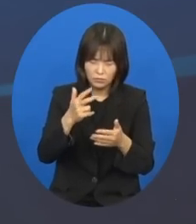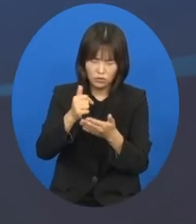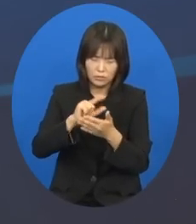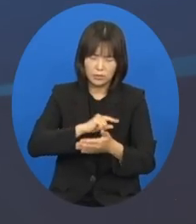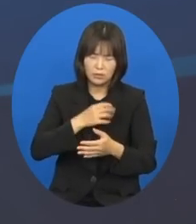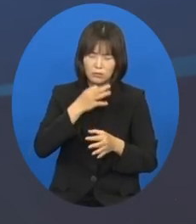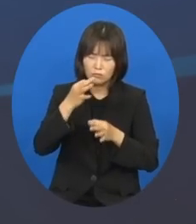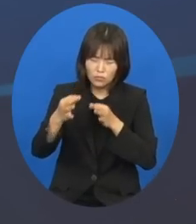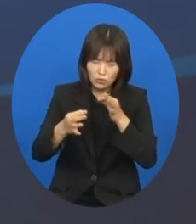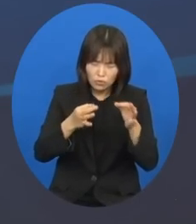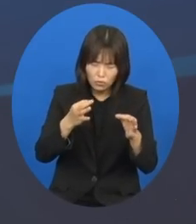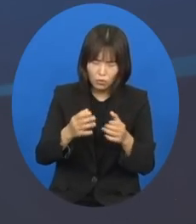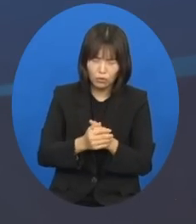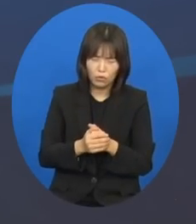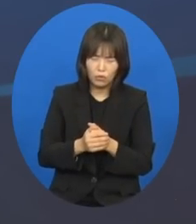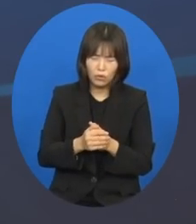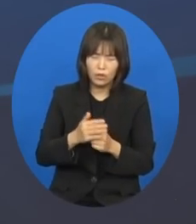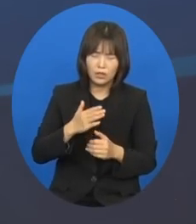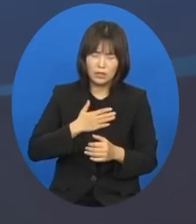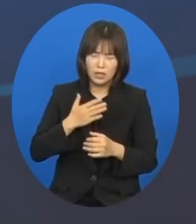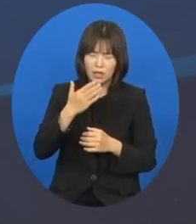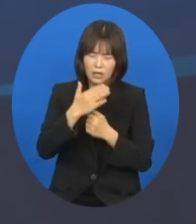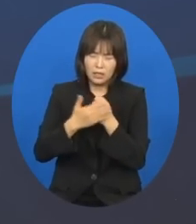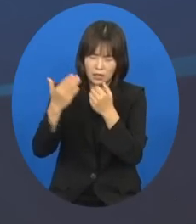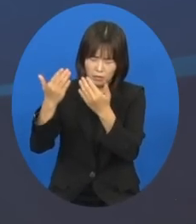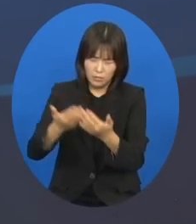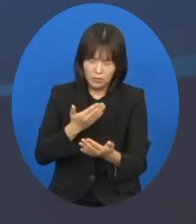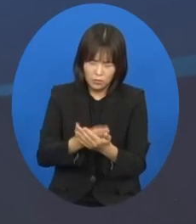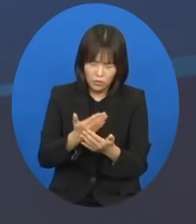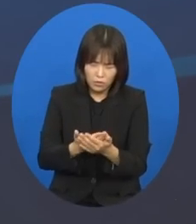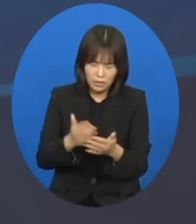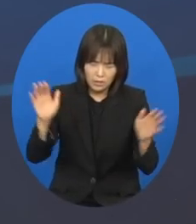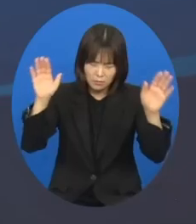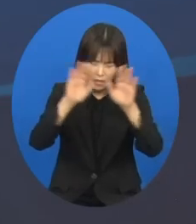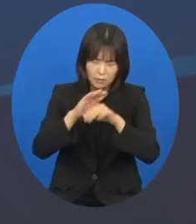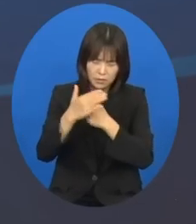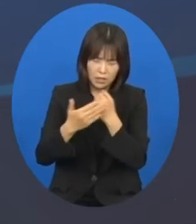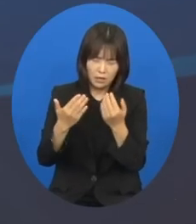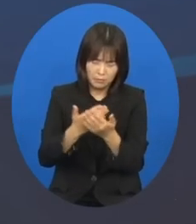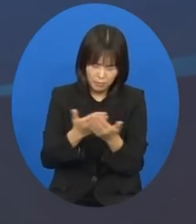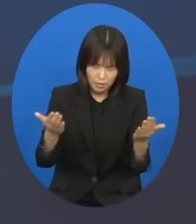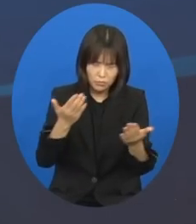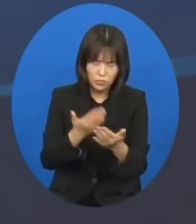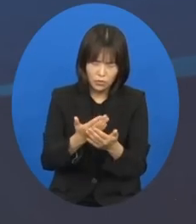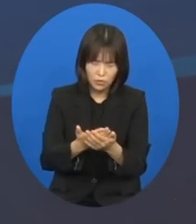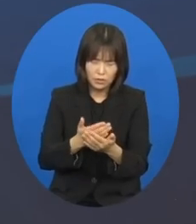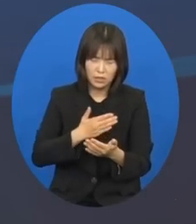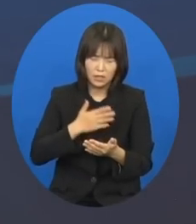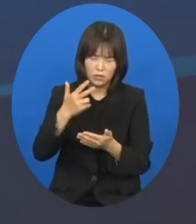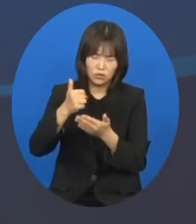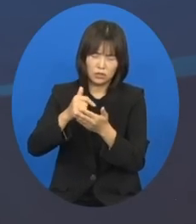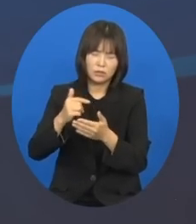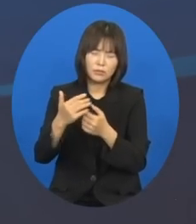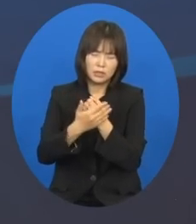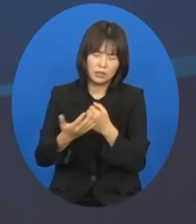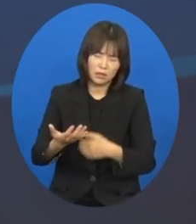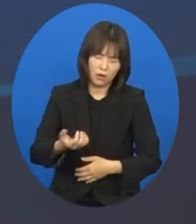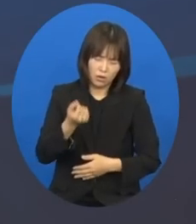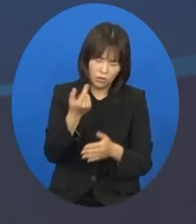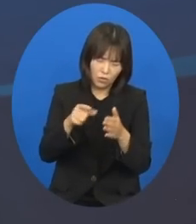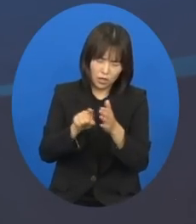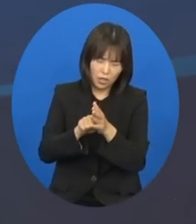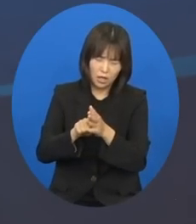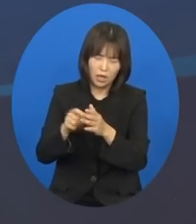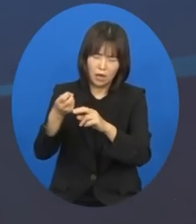주여 내게 은혜를 베풀어 주시옵소서 주여이 밤에 은혜를 베풀어 주옵소서 제가 주의 은혜를 얻기 위하여 보좌 앞에 담대히